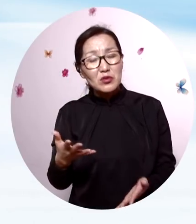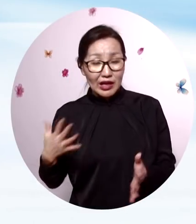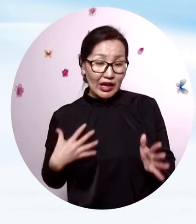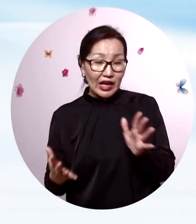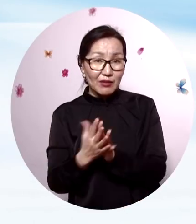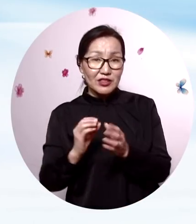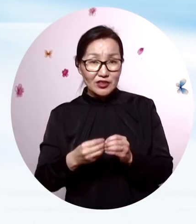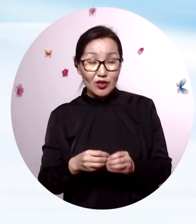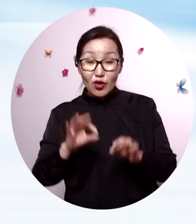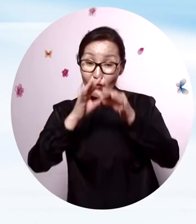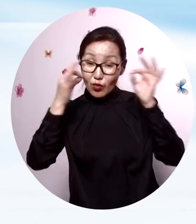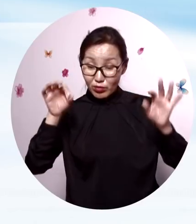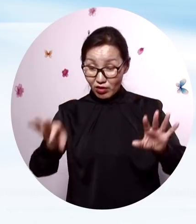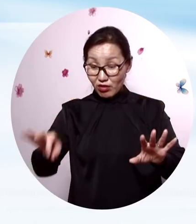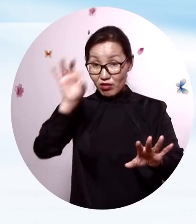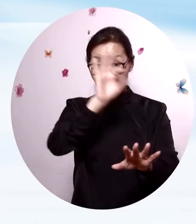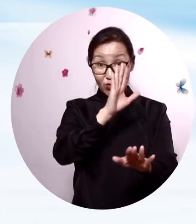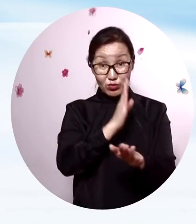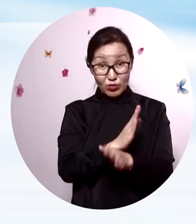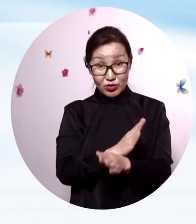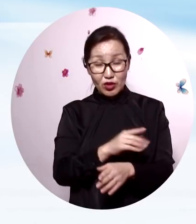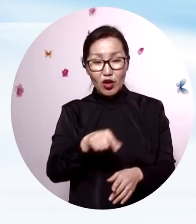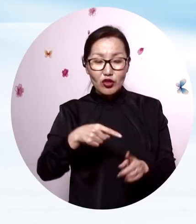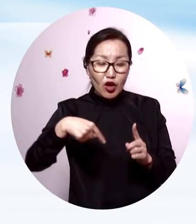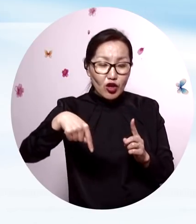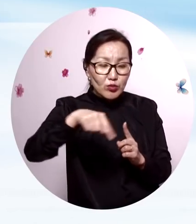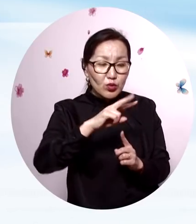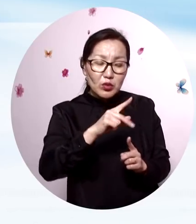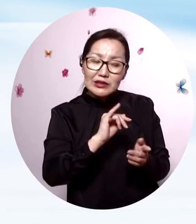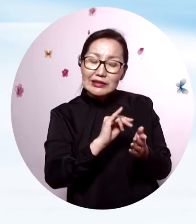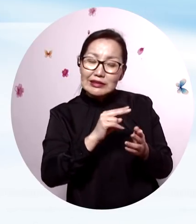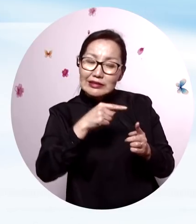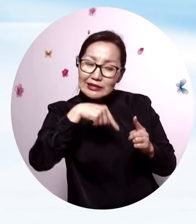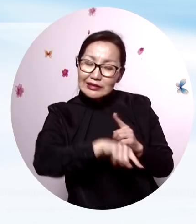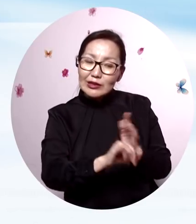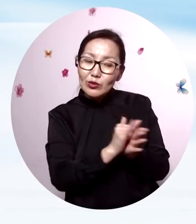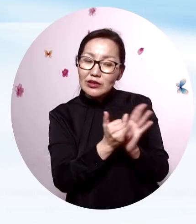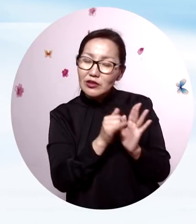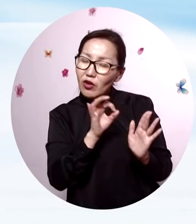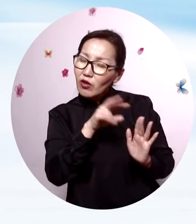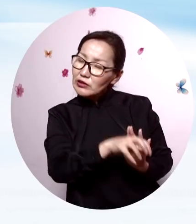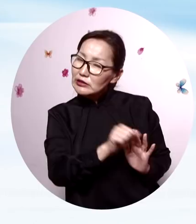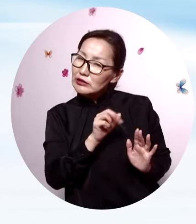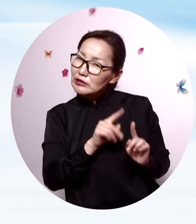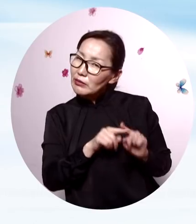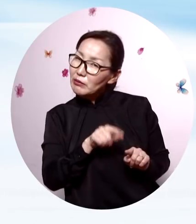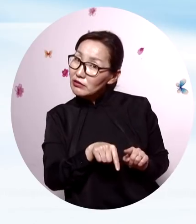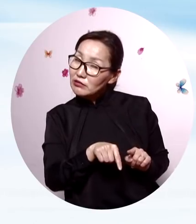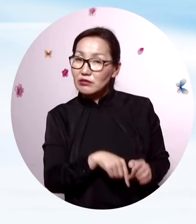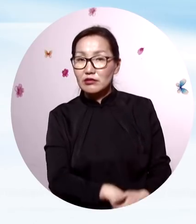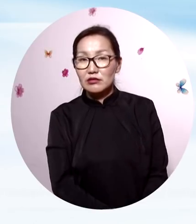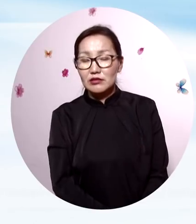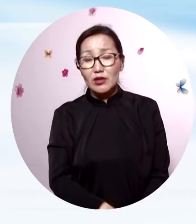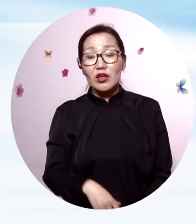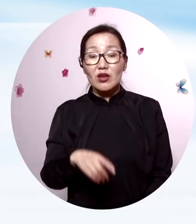За, өгүүлбэрээсээ сонгогдсон байгаа учраас одоо ойр орчмын өгүүлбэрээс нь далд утгыг нь таамаглана. За, ихтэр